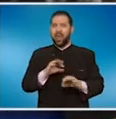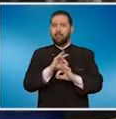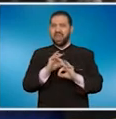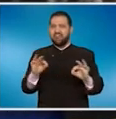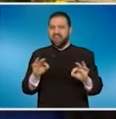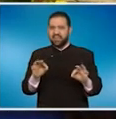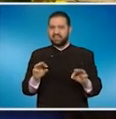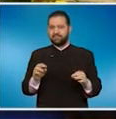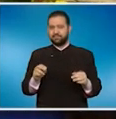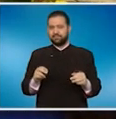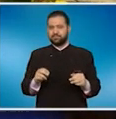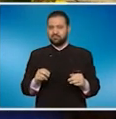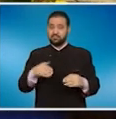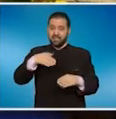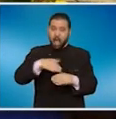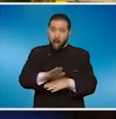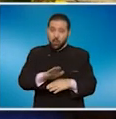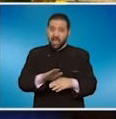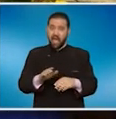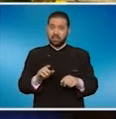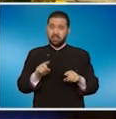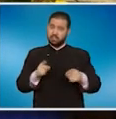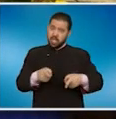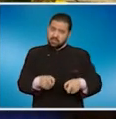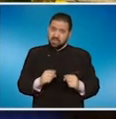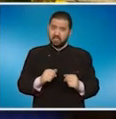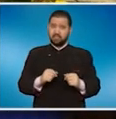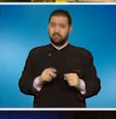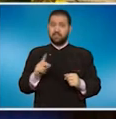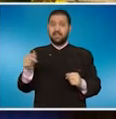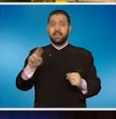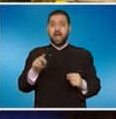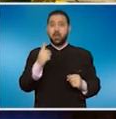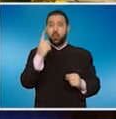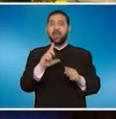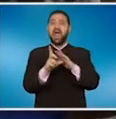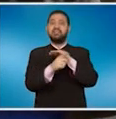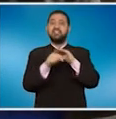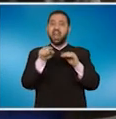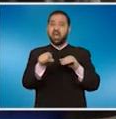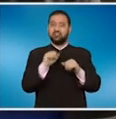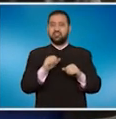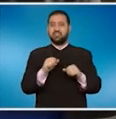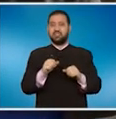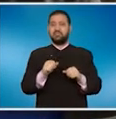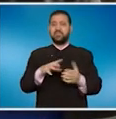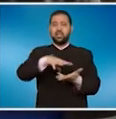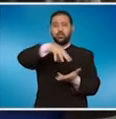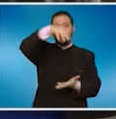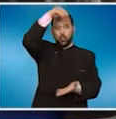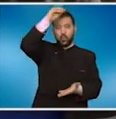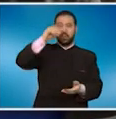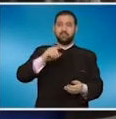asume cumva, da, drumul către Dumnezeu și slujirea lui Dumnezeu. Dar una dintre aceste făpturi,